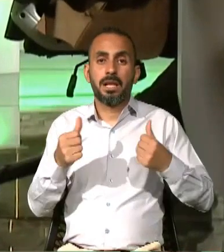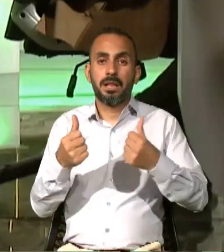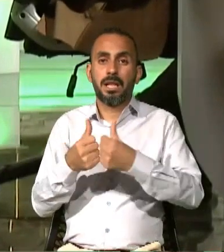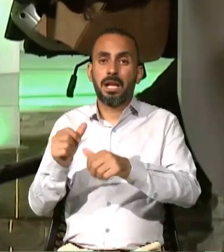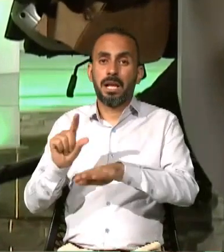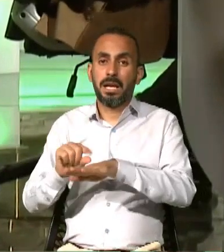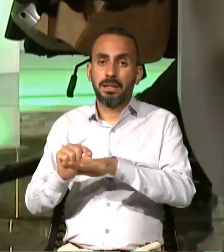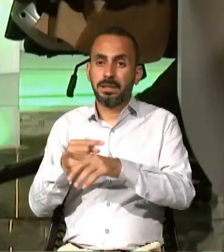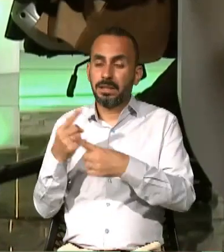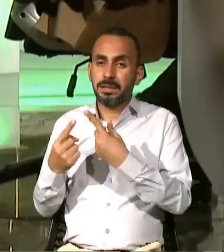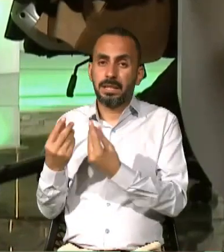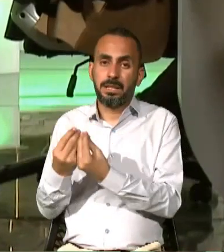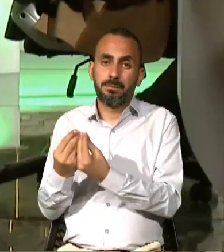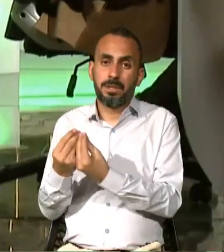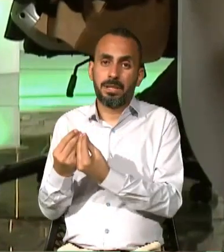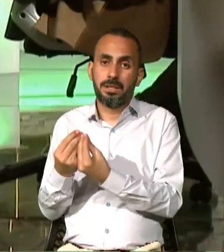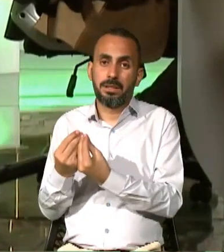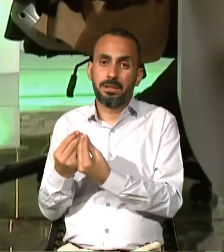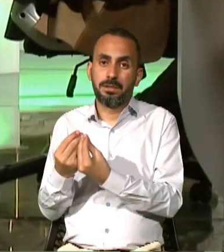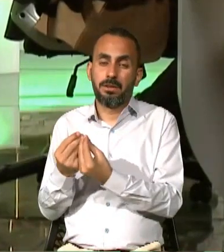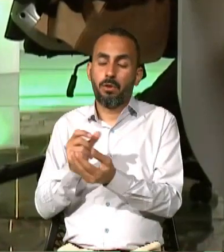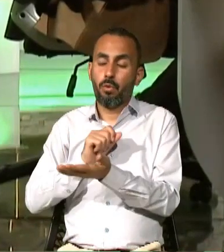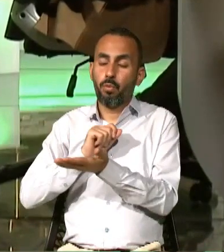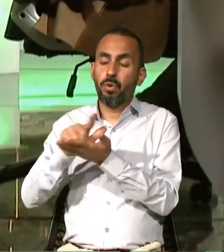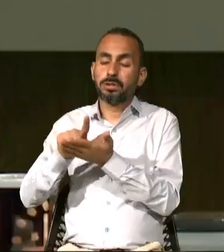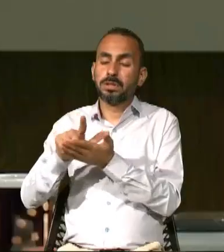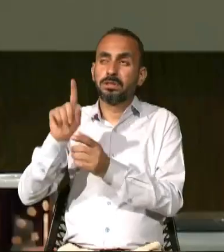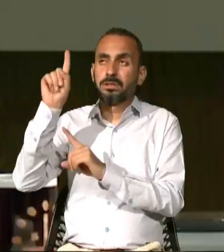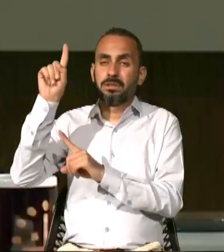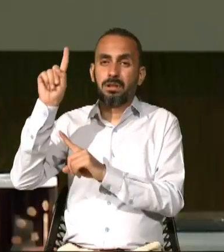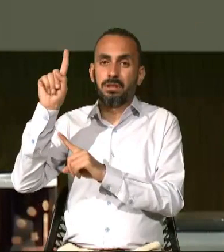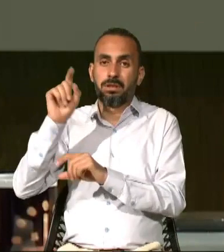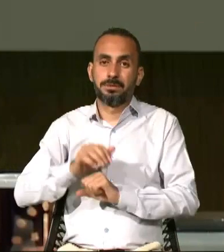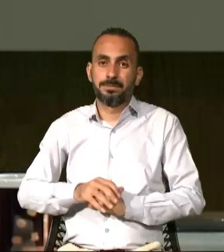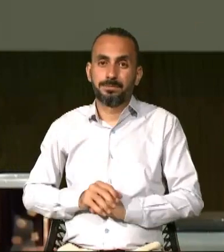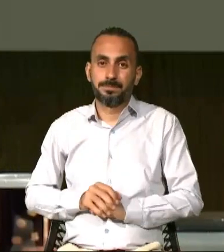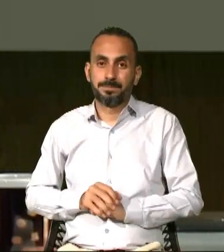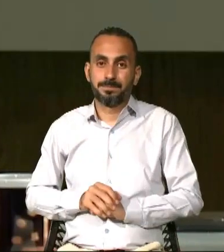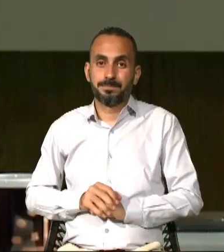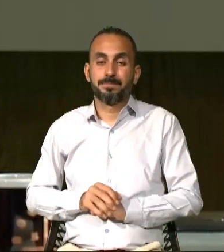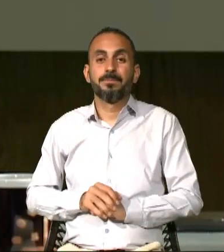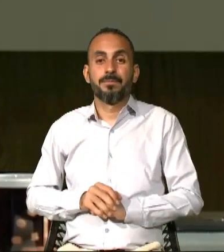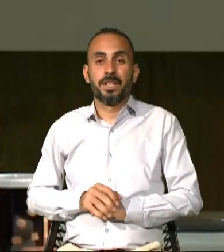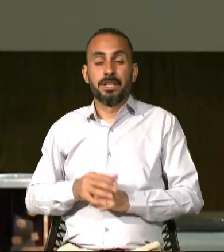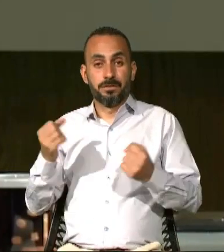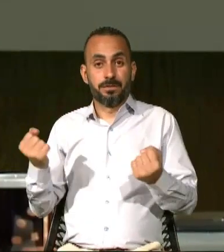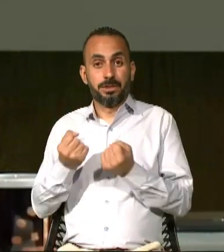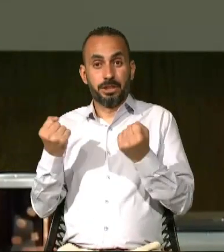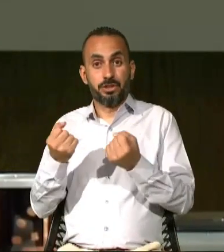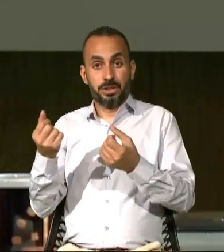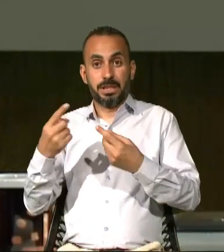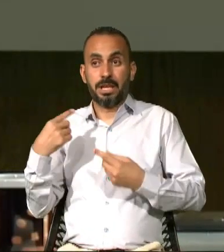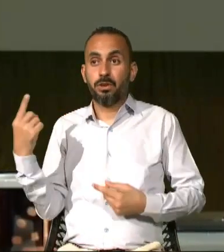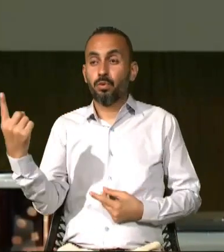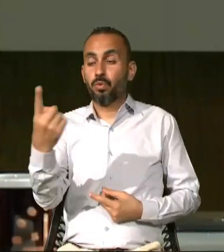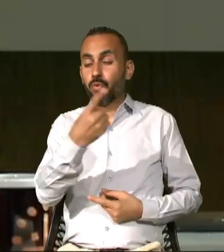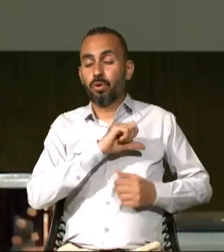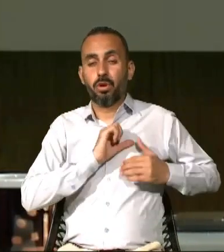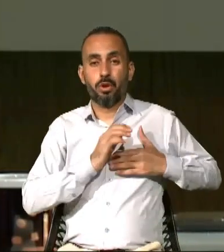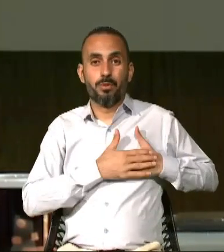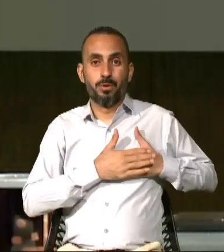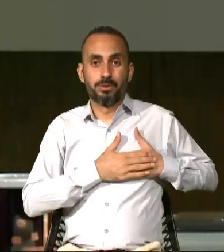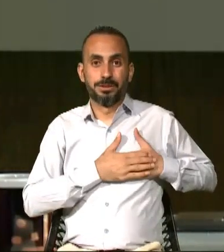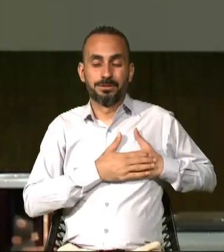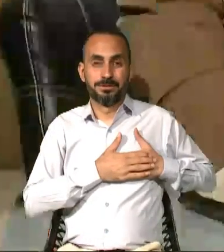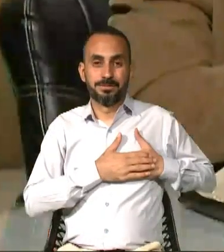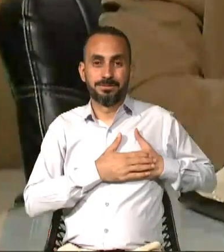الجايه اللي هناخدها بعد طيب في تشجيع لينا. تشجيع الاولاني انتصر.